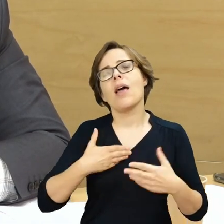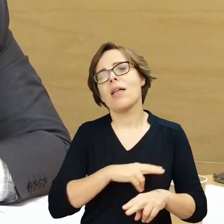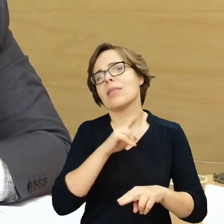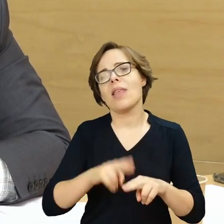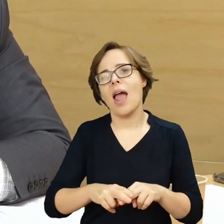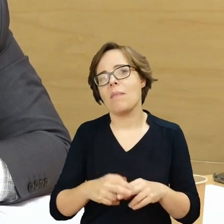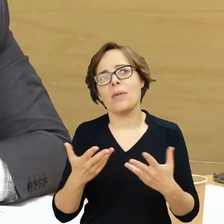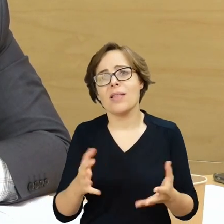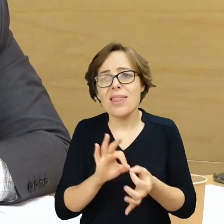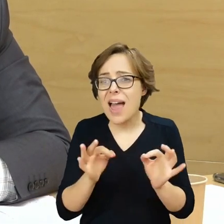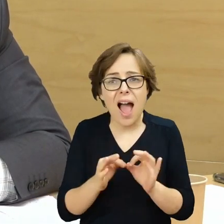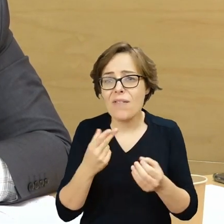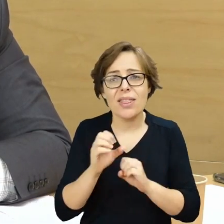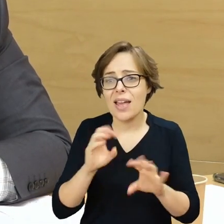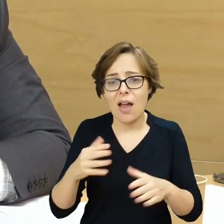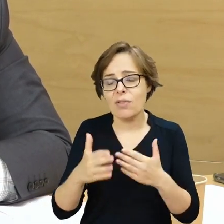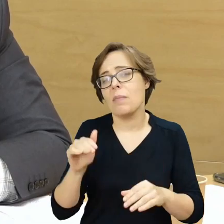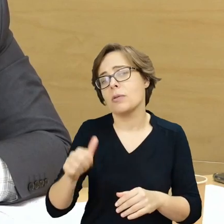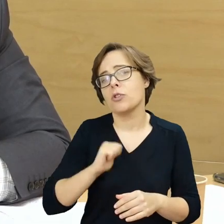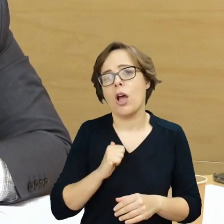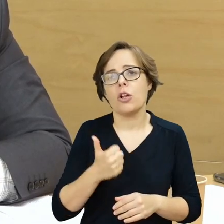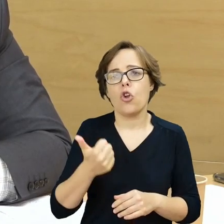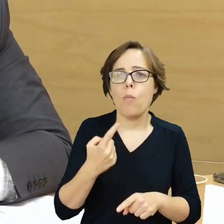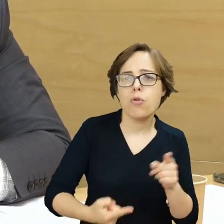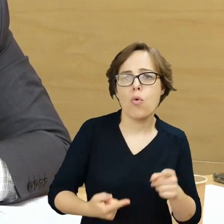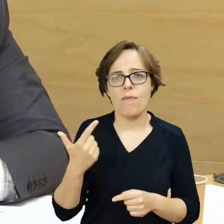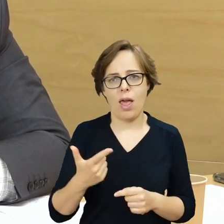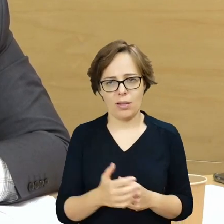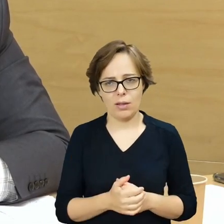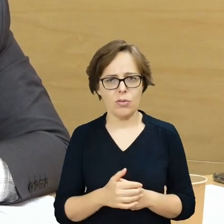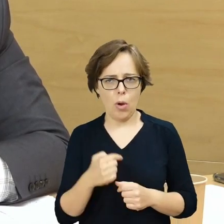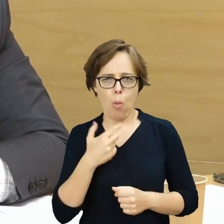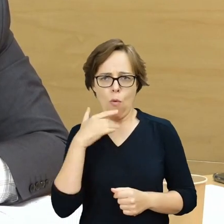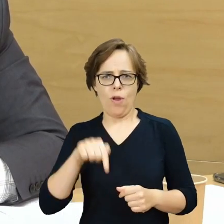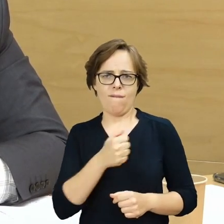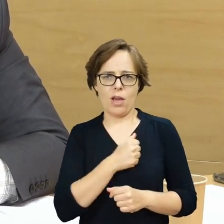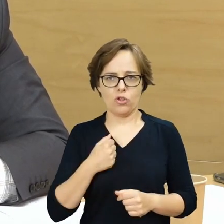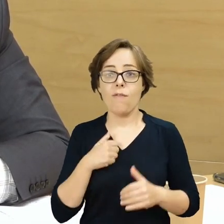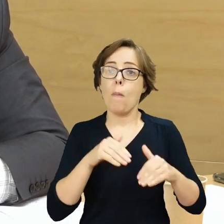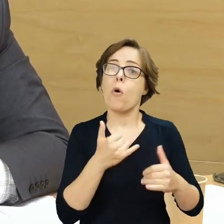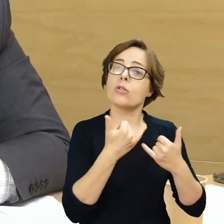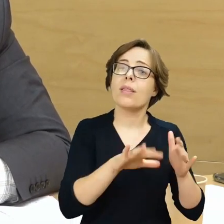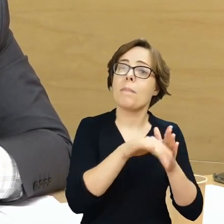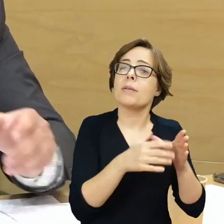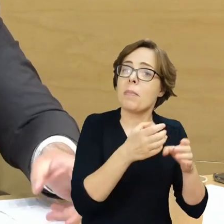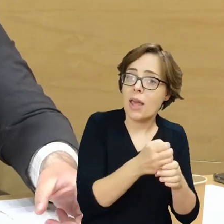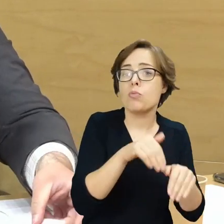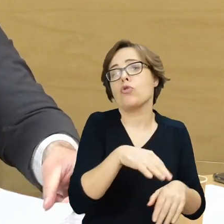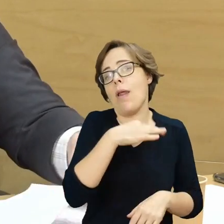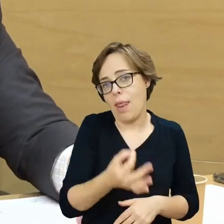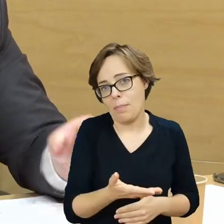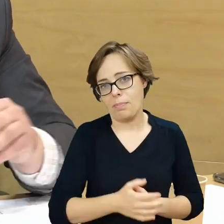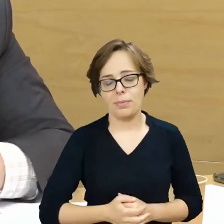niejawnym, 1,5-2 lata spokojnie. Mówię o Warszawie. W mniejszych miejscowościach może będzie lepiej.